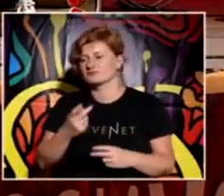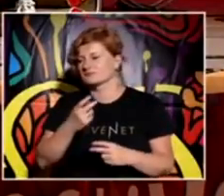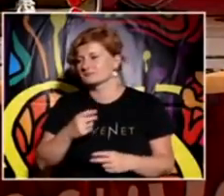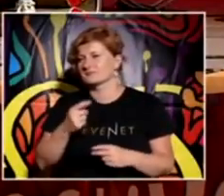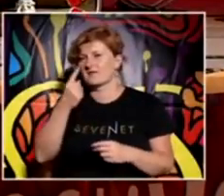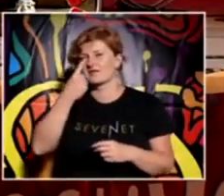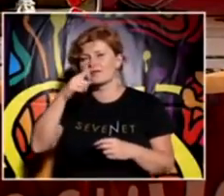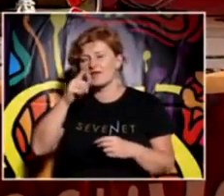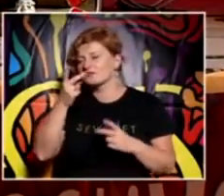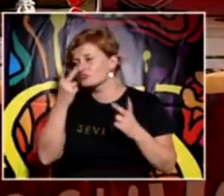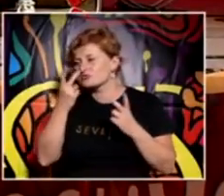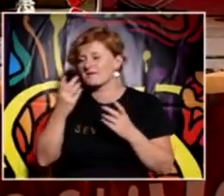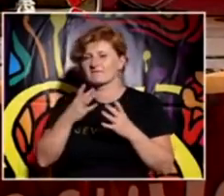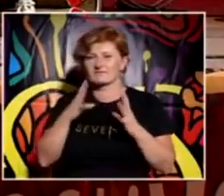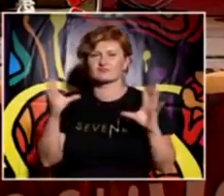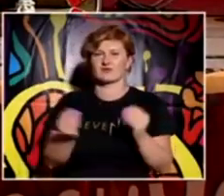D.